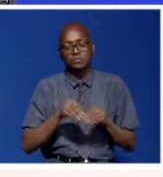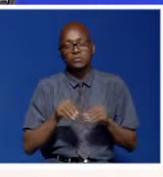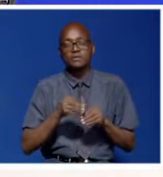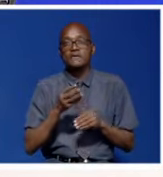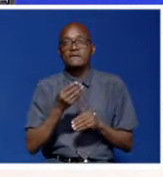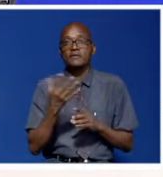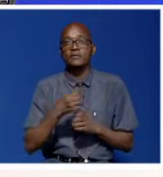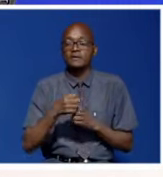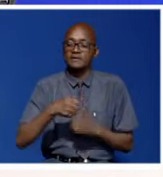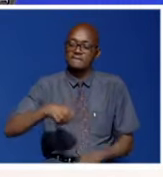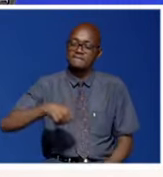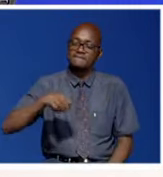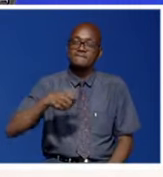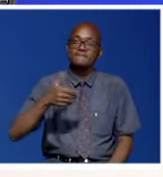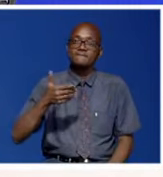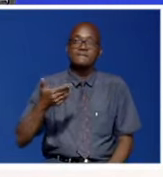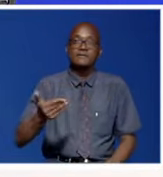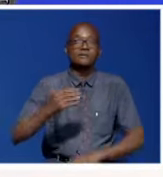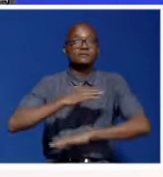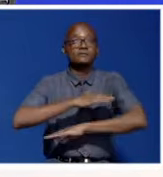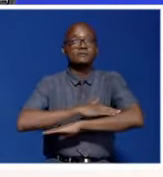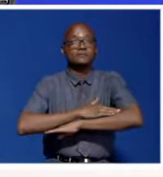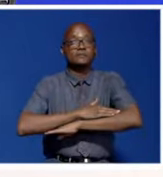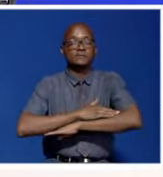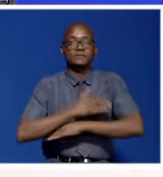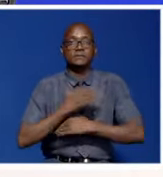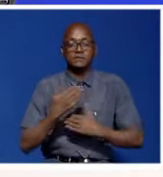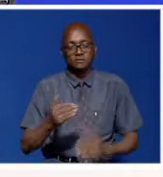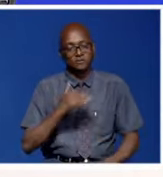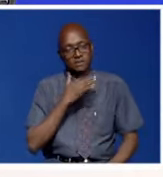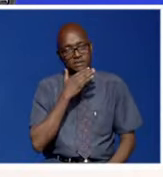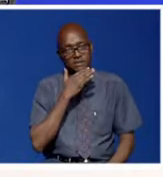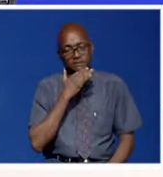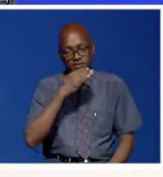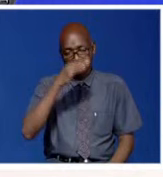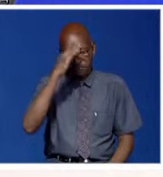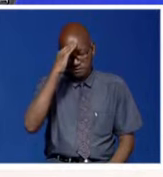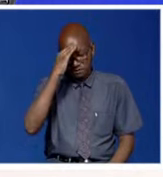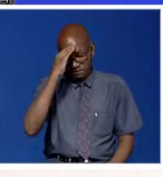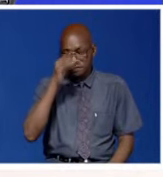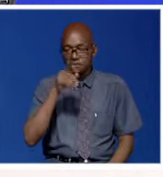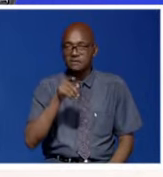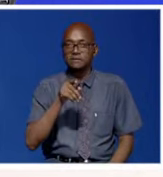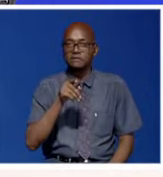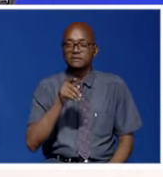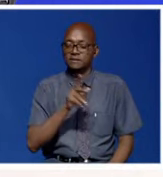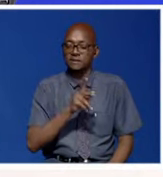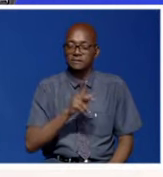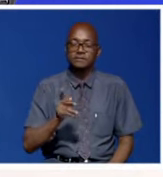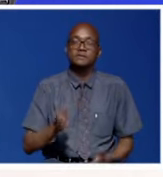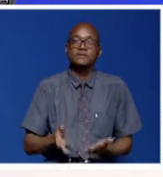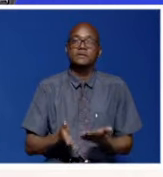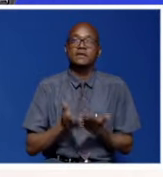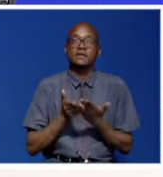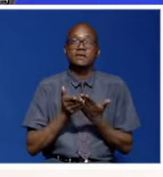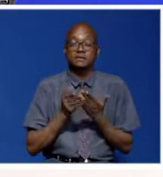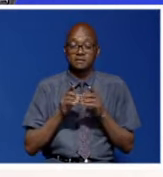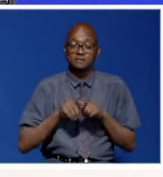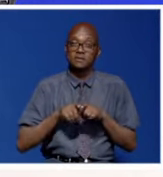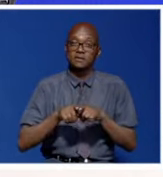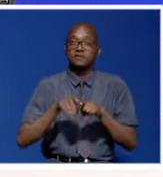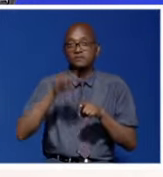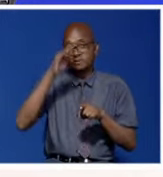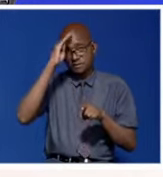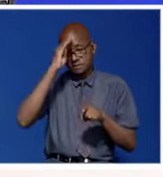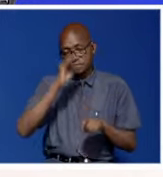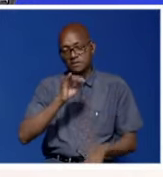mfuko wa taifa wa hifadhi ya jamii kwa njia ya udanganyifu. Kamanda wa polisi kanda maalum ya Dar es Salaam, kamishna msaidizi mwandamizi wa